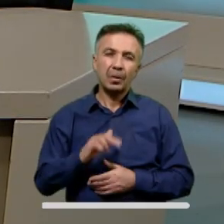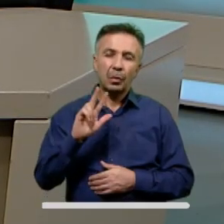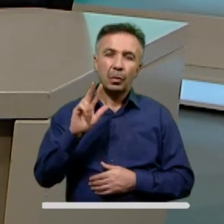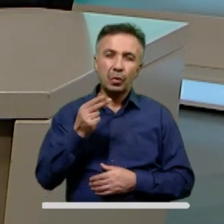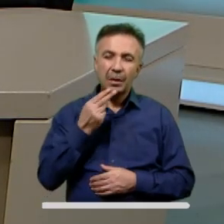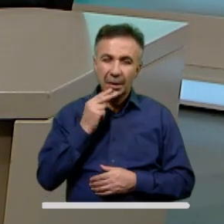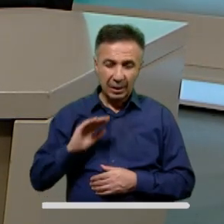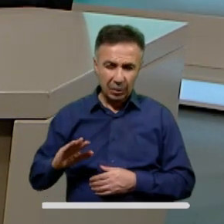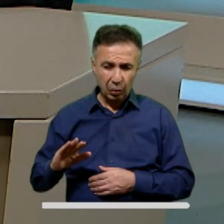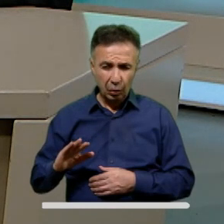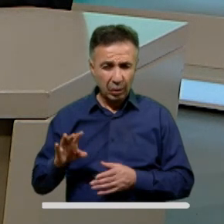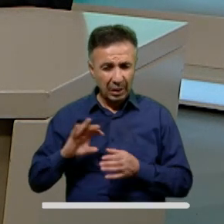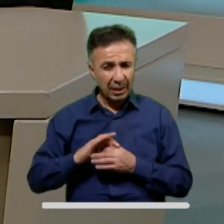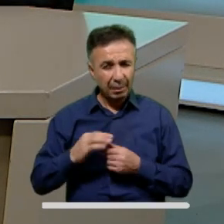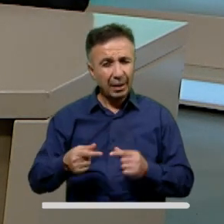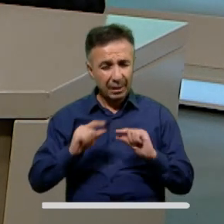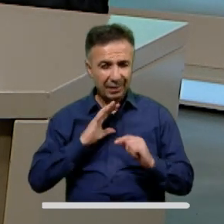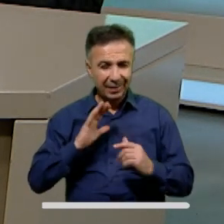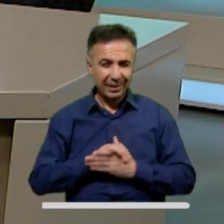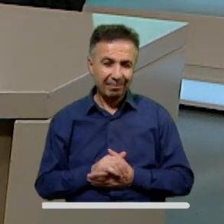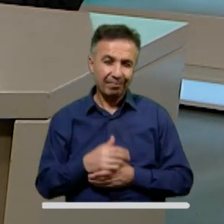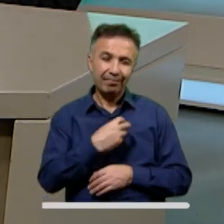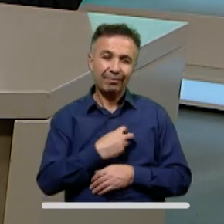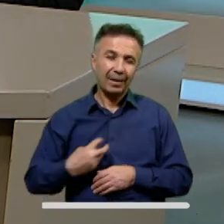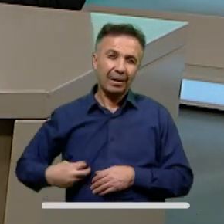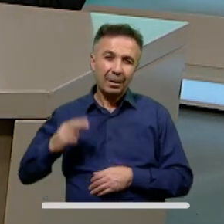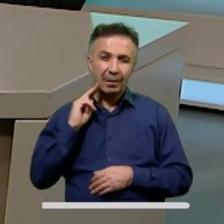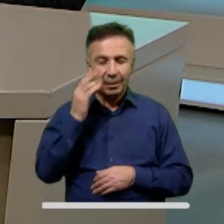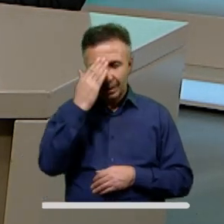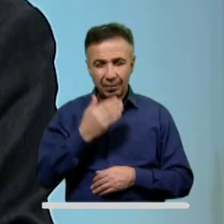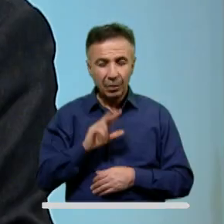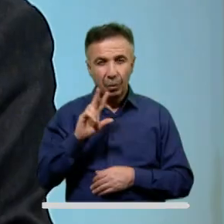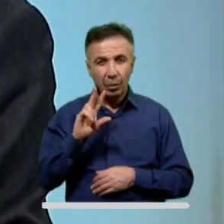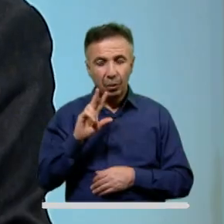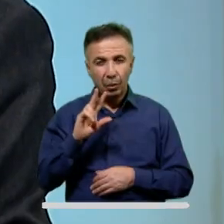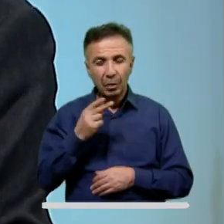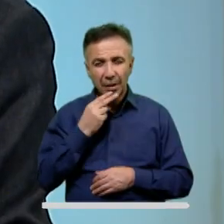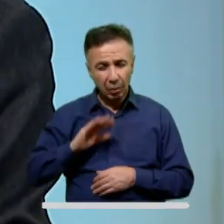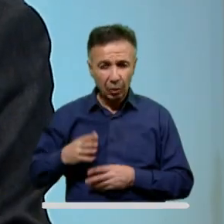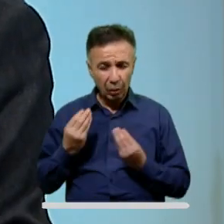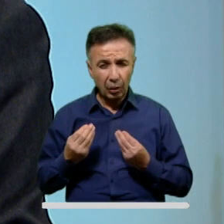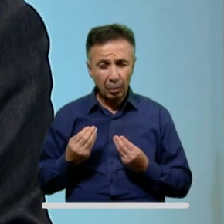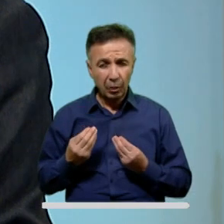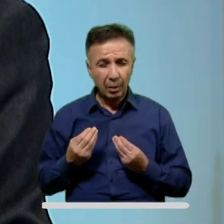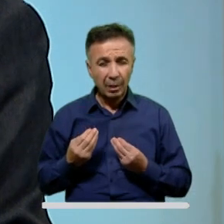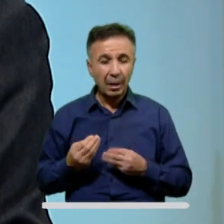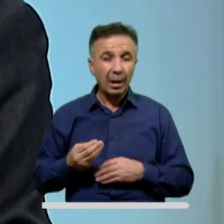bir hadis-i şerif var mı hocam? Sanki ben öyle yani bir... Resulullah Aleyhisselam üç kızı olup onlara ikram edenlere cennet Allah